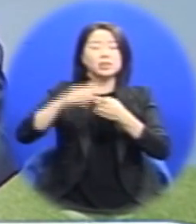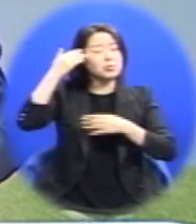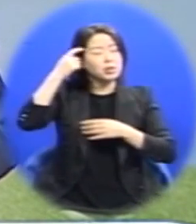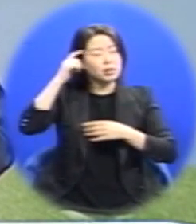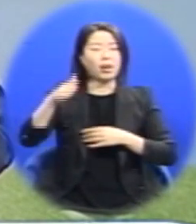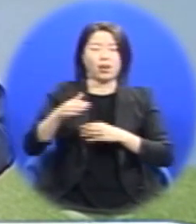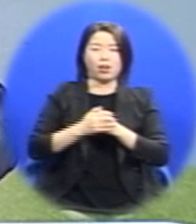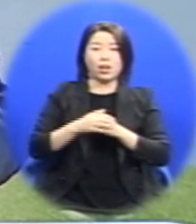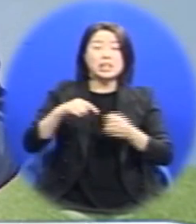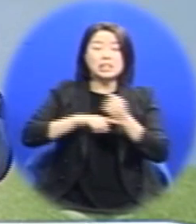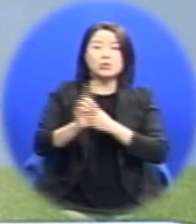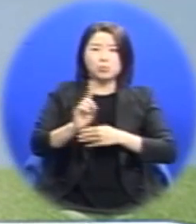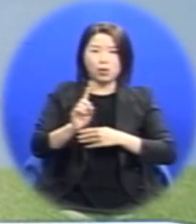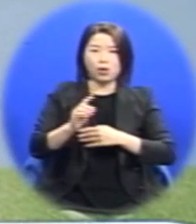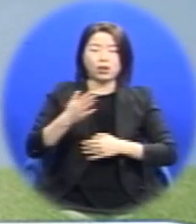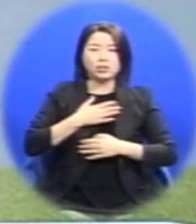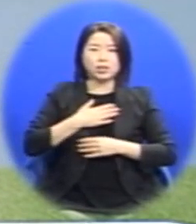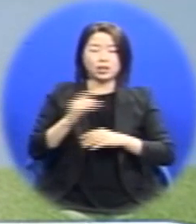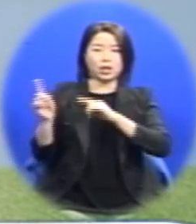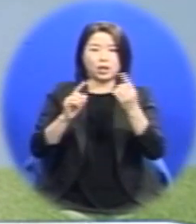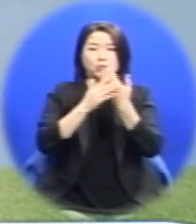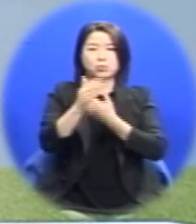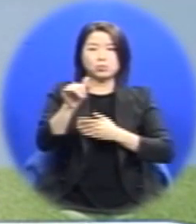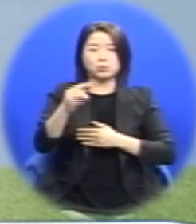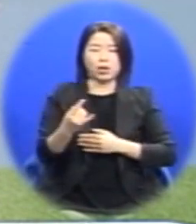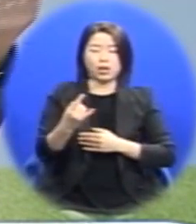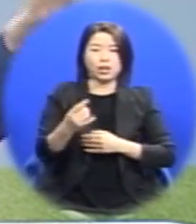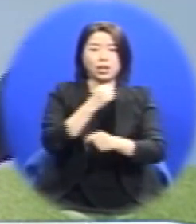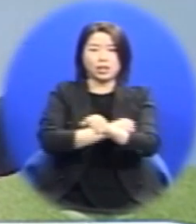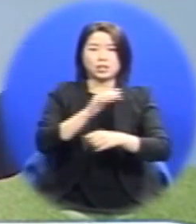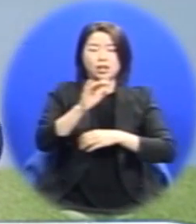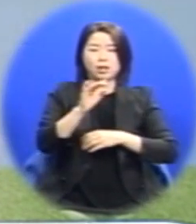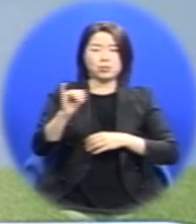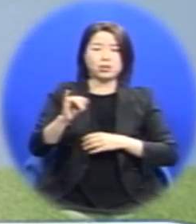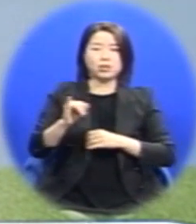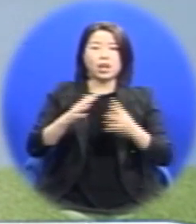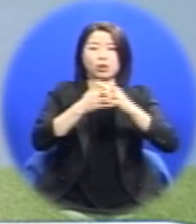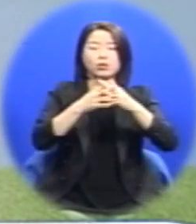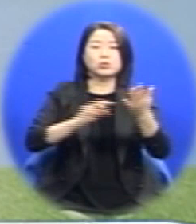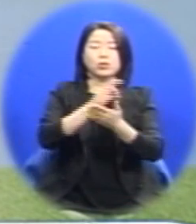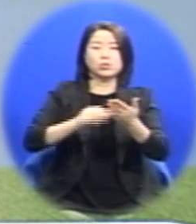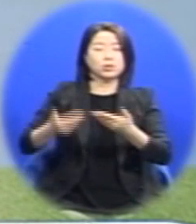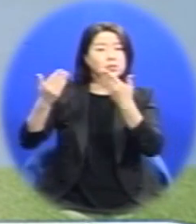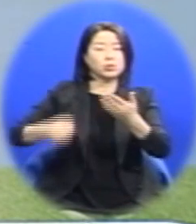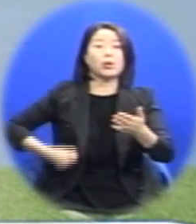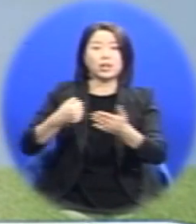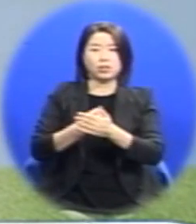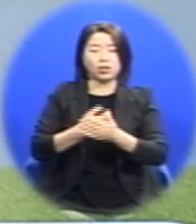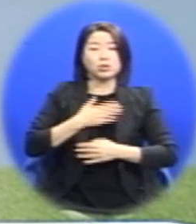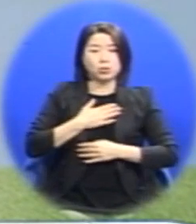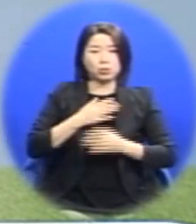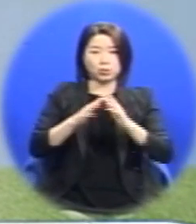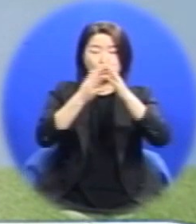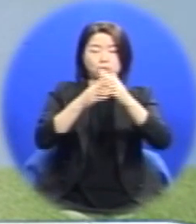거예요. 이유는 제가 부흥의 사례비를 교회 건축원금으로 드리기로 작정을 했습니다. 저도 건축원금을 해야 될